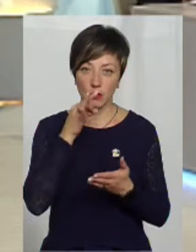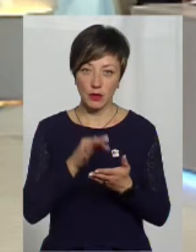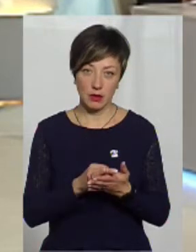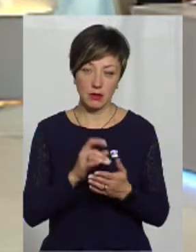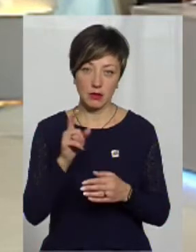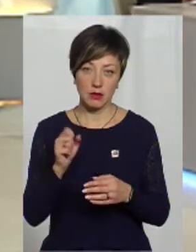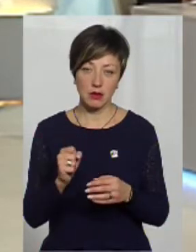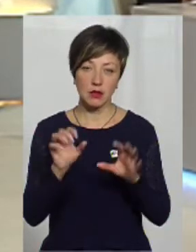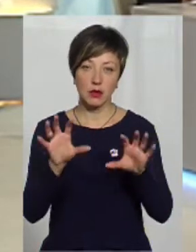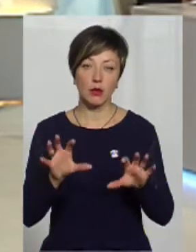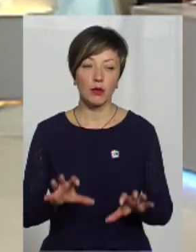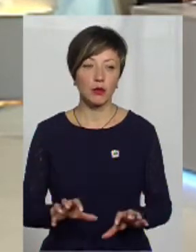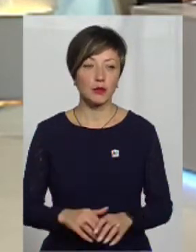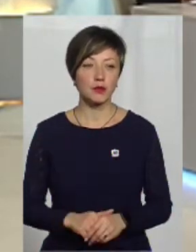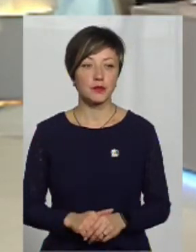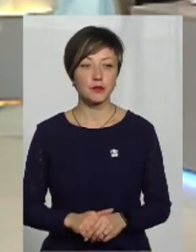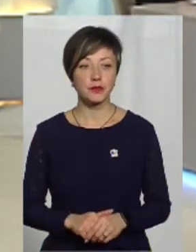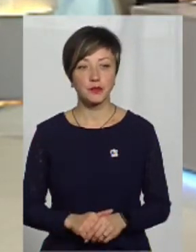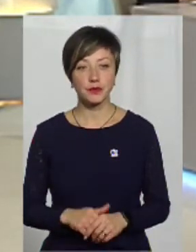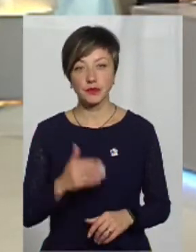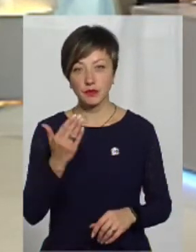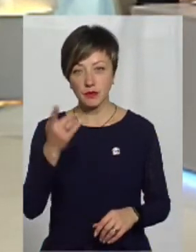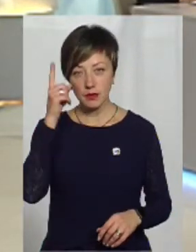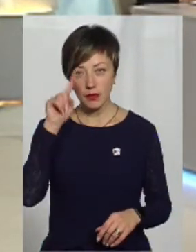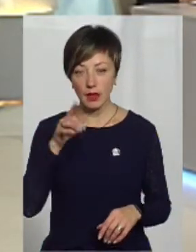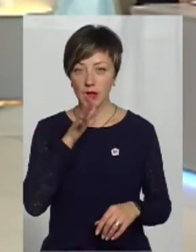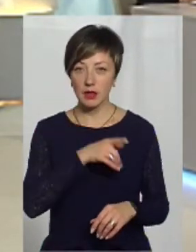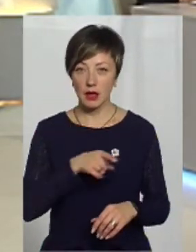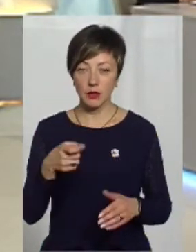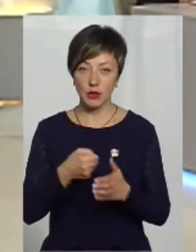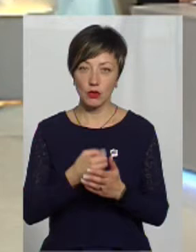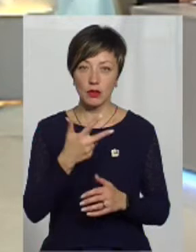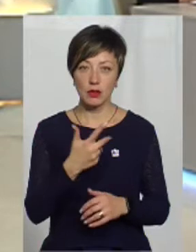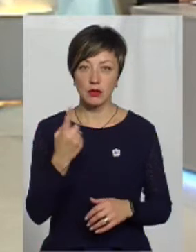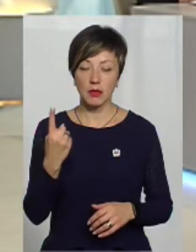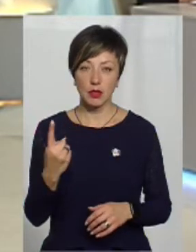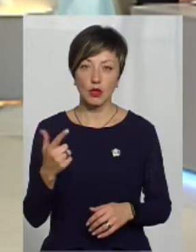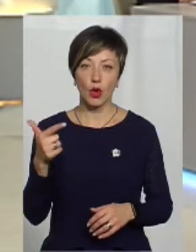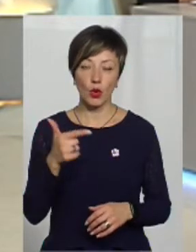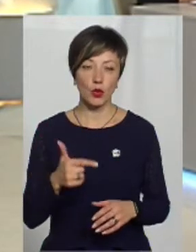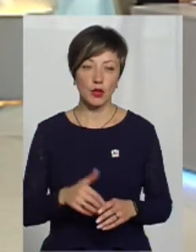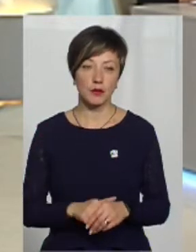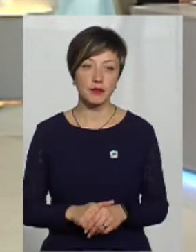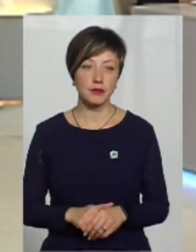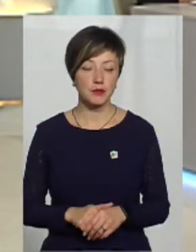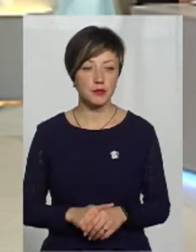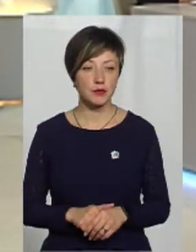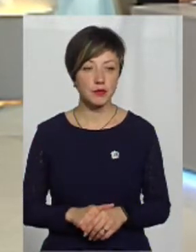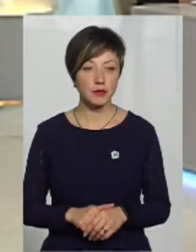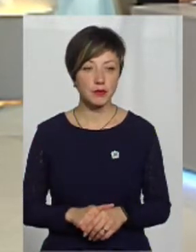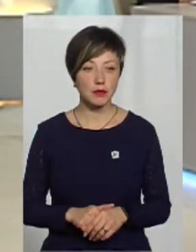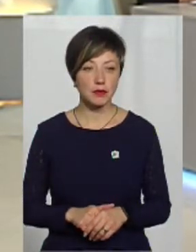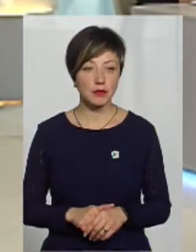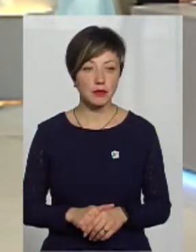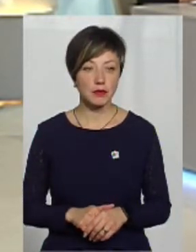відповідати за вчасність. Вони знають, що термін у них до 31 грудня 2019 року.